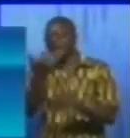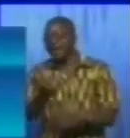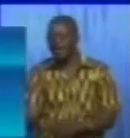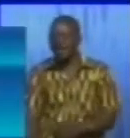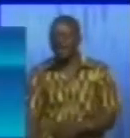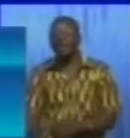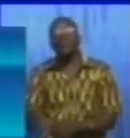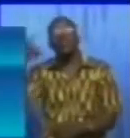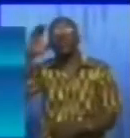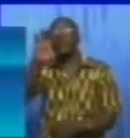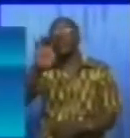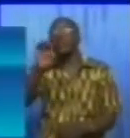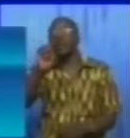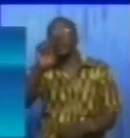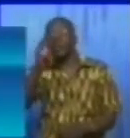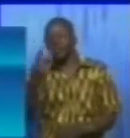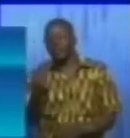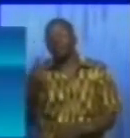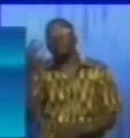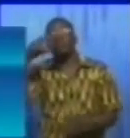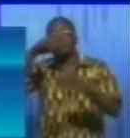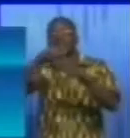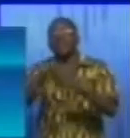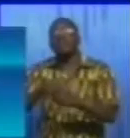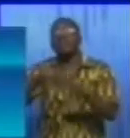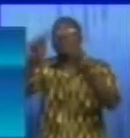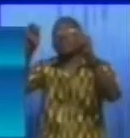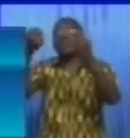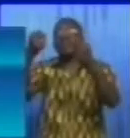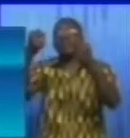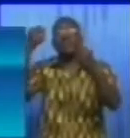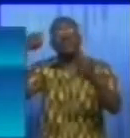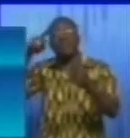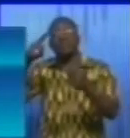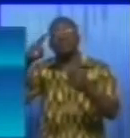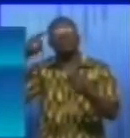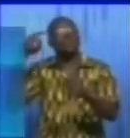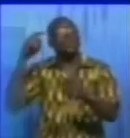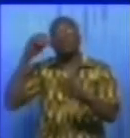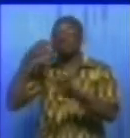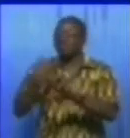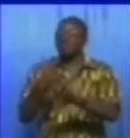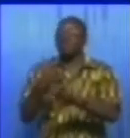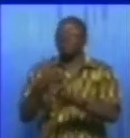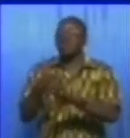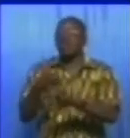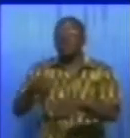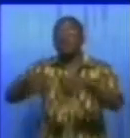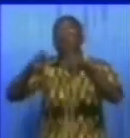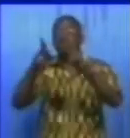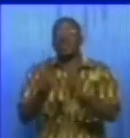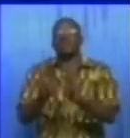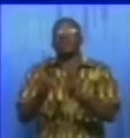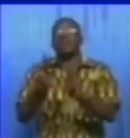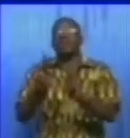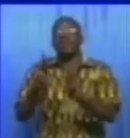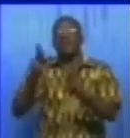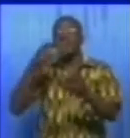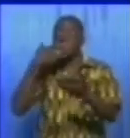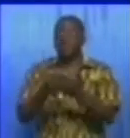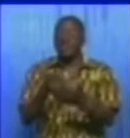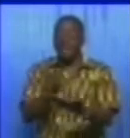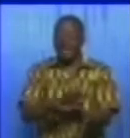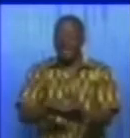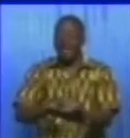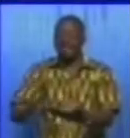du CE2, sans rentrer dans des termes rébarbatifs, dans des termes compliqués, de bien